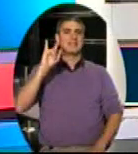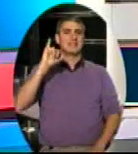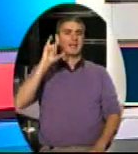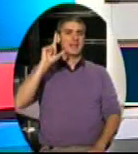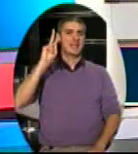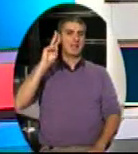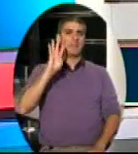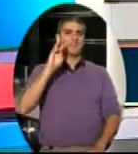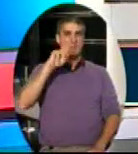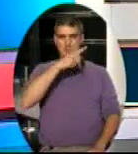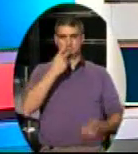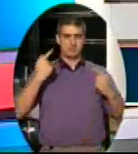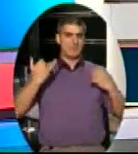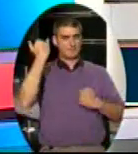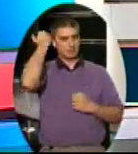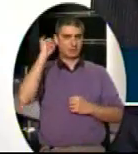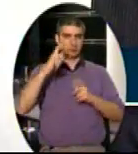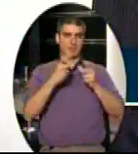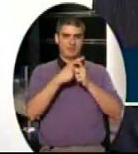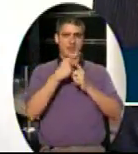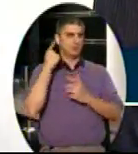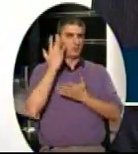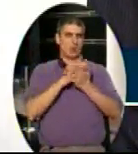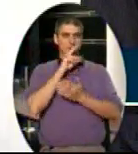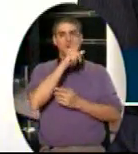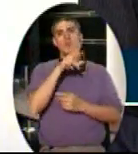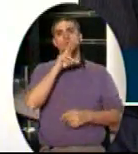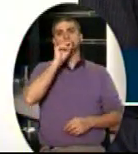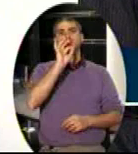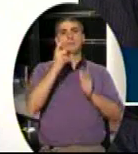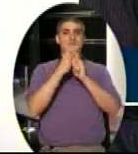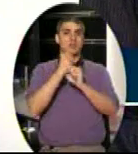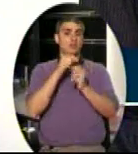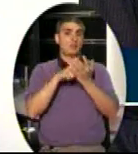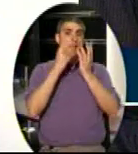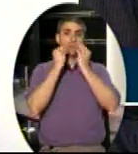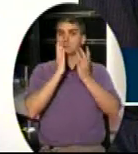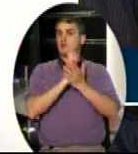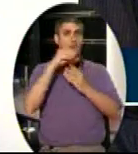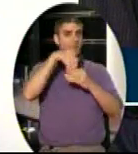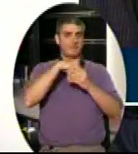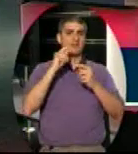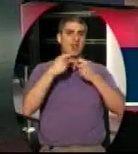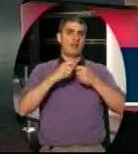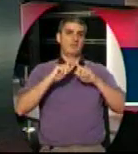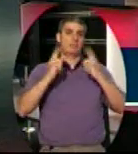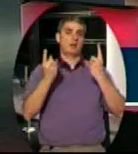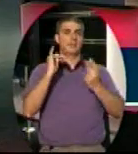שמענו קטע מהדברים שלו קודם בכותרות, אבל הוא כרגע מדברר את מפלגת העבודה, משום שאמיר פרץ לא שם, אבל החברים